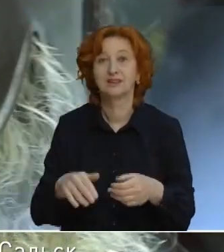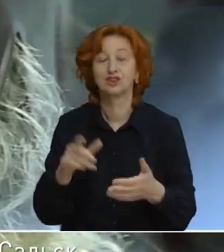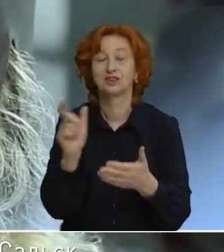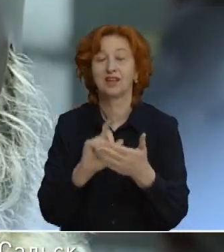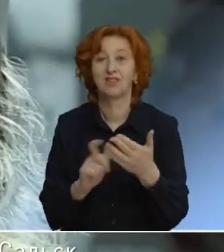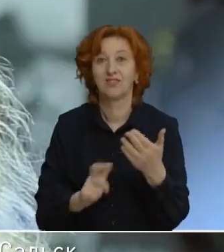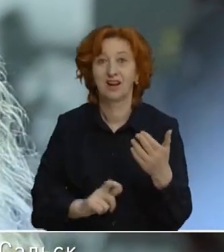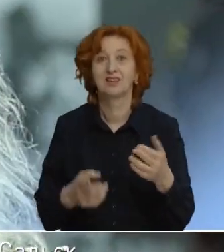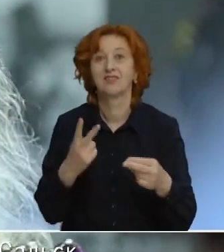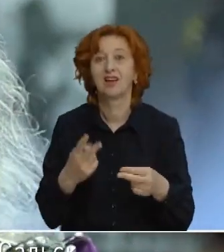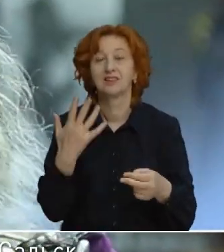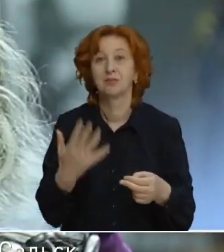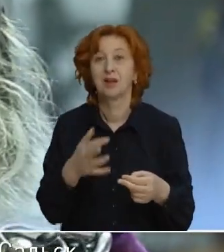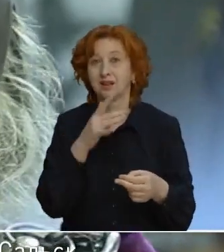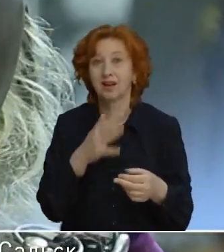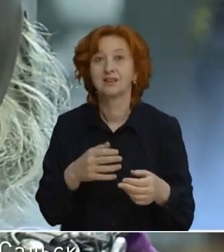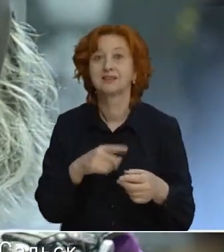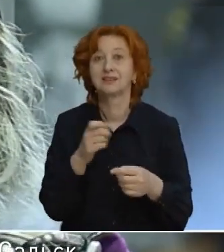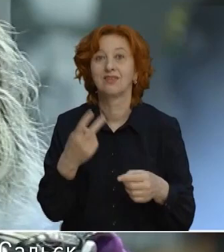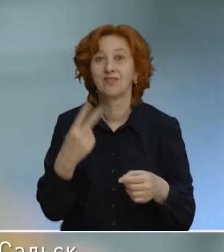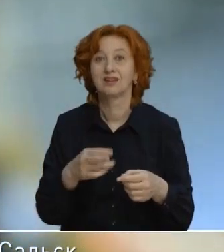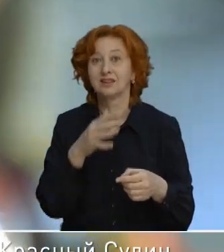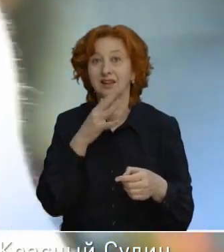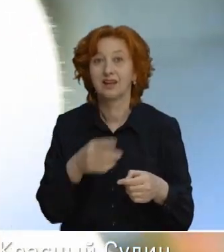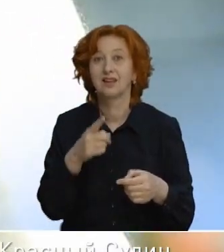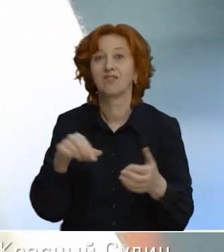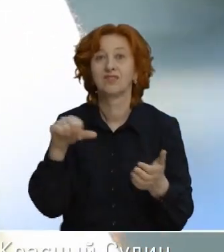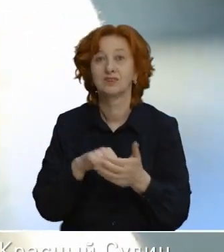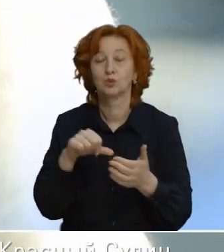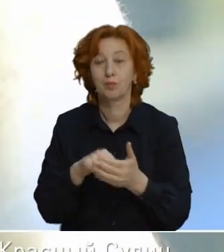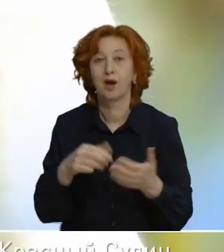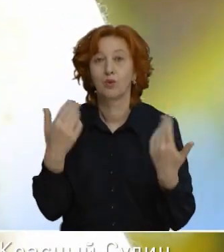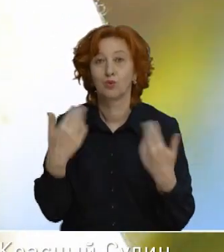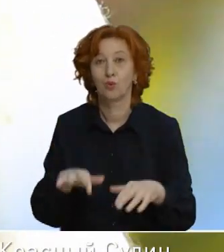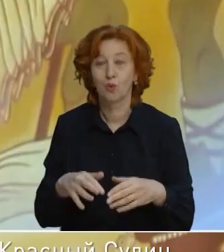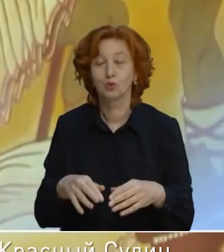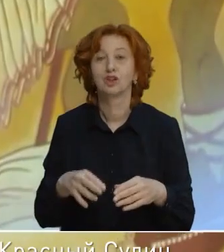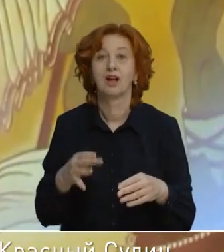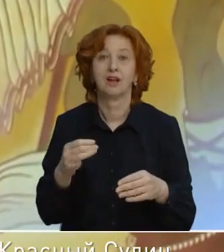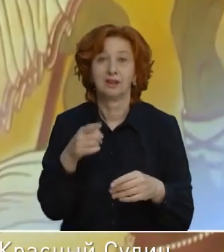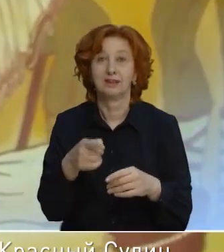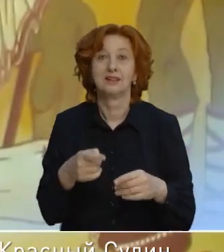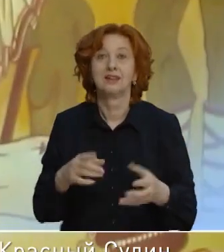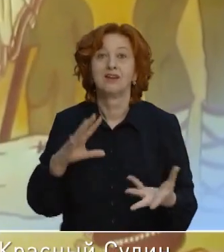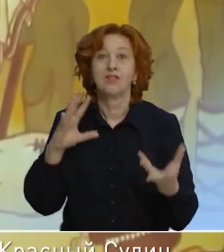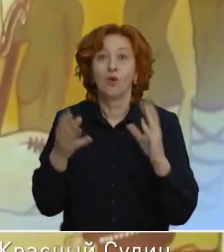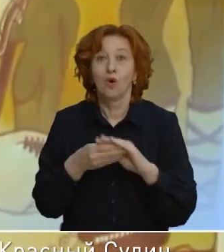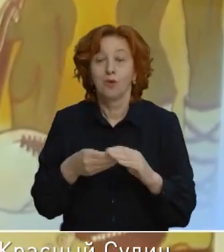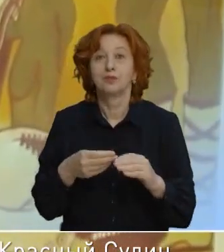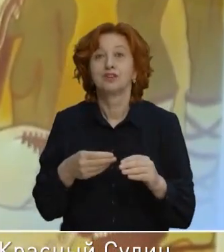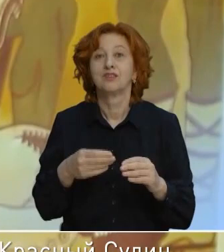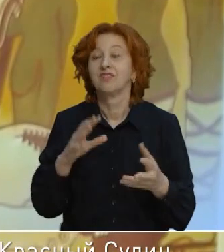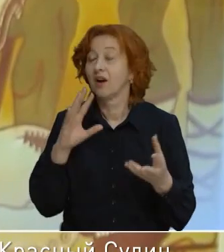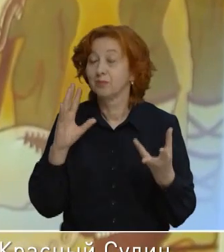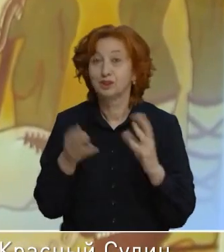стихотворений, 25 пьес. Примерно 20 лет его театр выступает в Танаисе. Щит мы привезли из Афин, да?